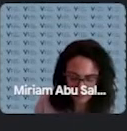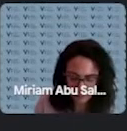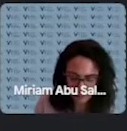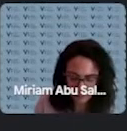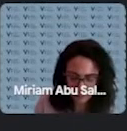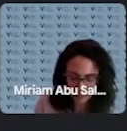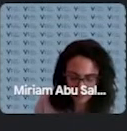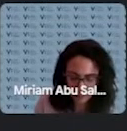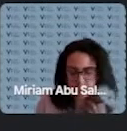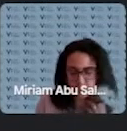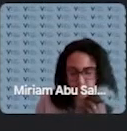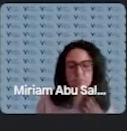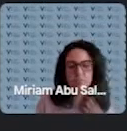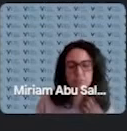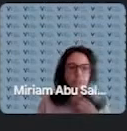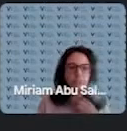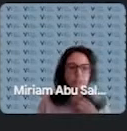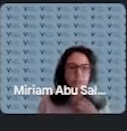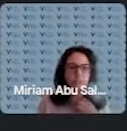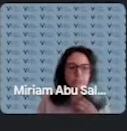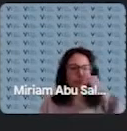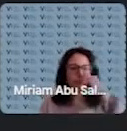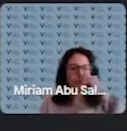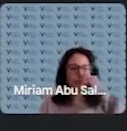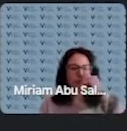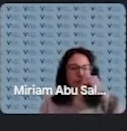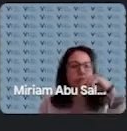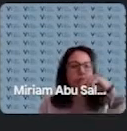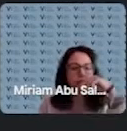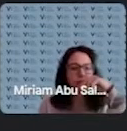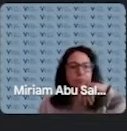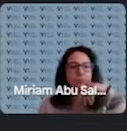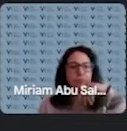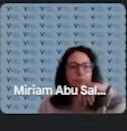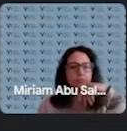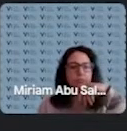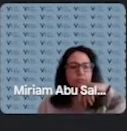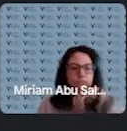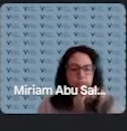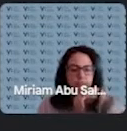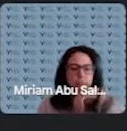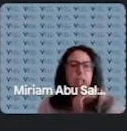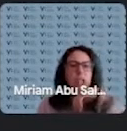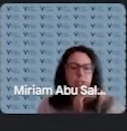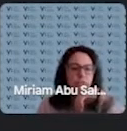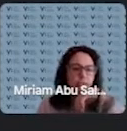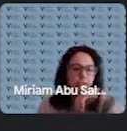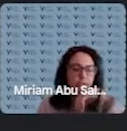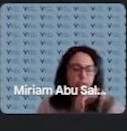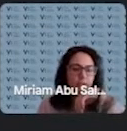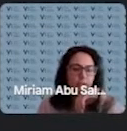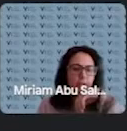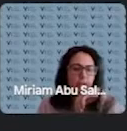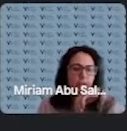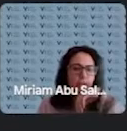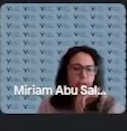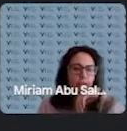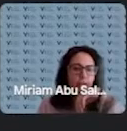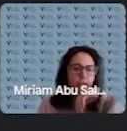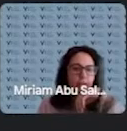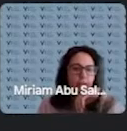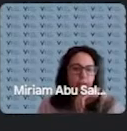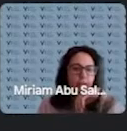molto interessanti dal mio punto di vista di scienze dei servizi giuridici, è proprio questo, il percorso in scienze delle investigazioni e della